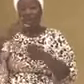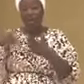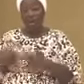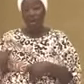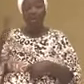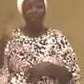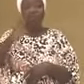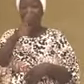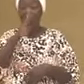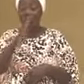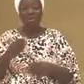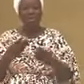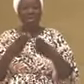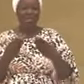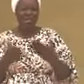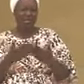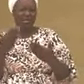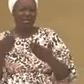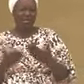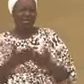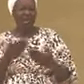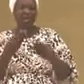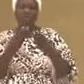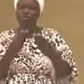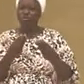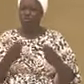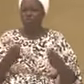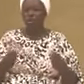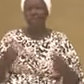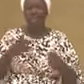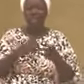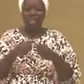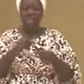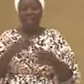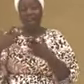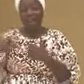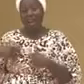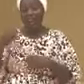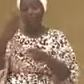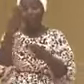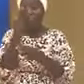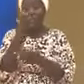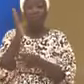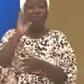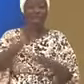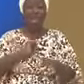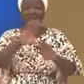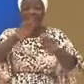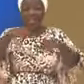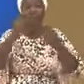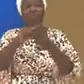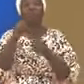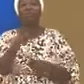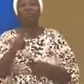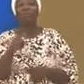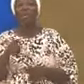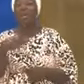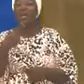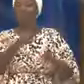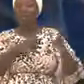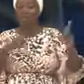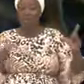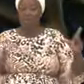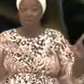sera absorbée par la ville tant qu'un cas de chiens je vous donnerai un corps de chair le